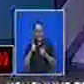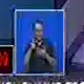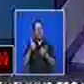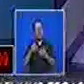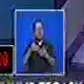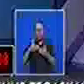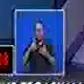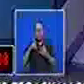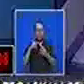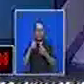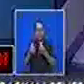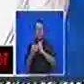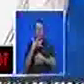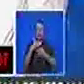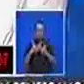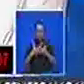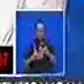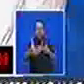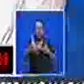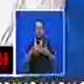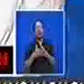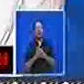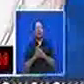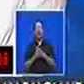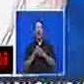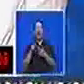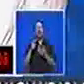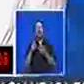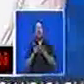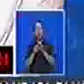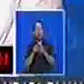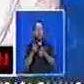sifatnya organik, menanam mangrove, tidak membangun sembarangan,